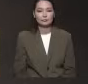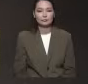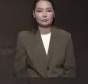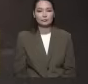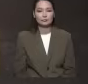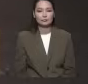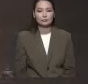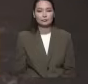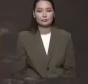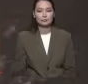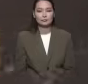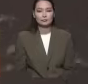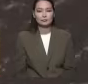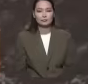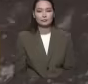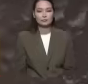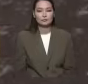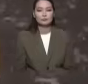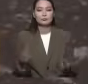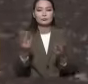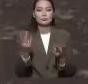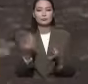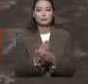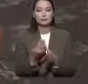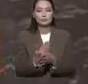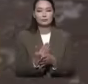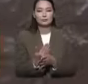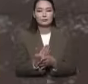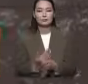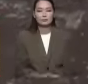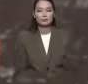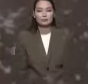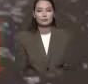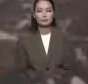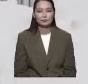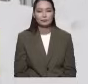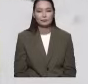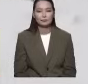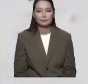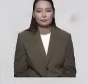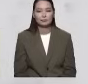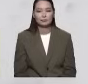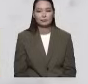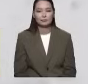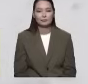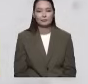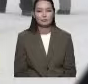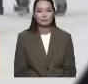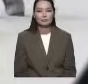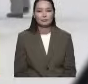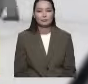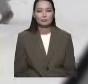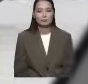Ағай, тағы көмектесетін бар ма? Көтерсейін ба? Кетке алар ба? А? Кетке алар. Көтеш жүрейін. Нан, сізге қой жеріңіз бейін